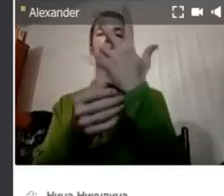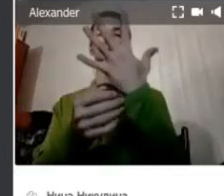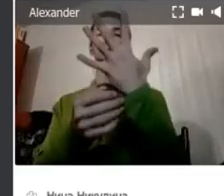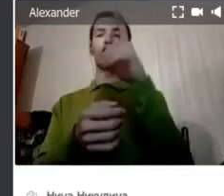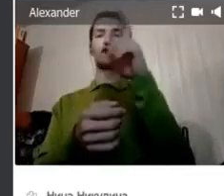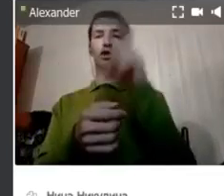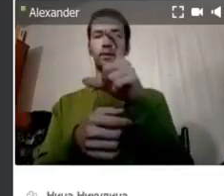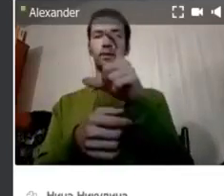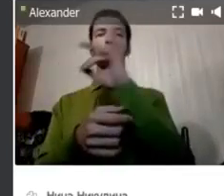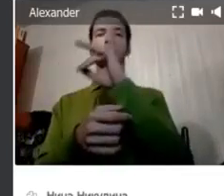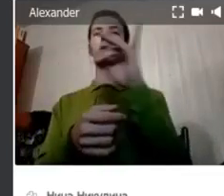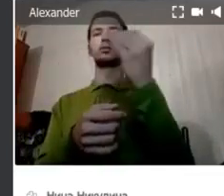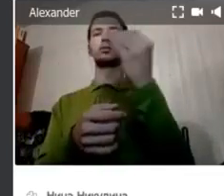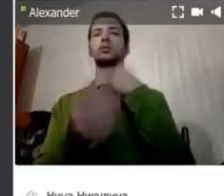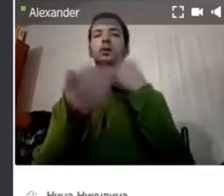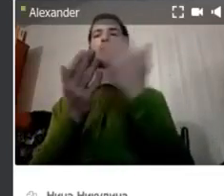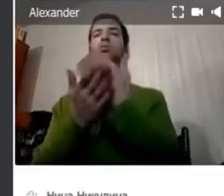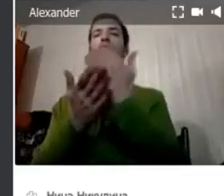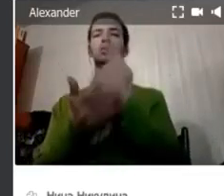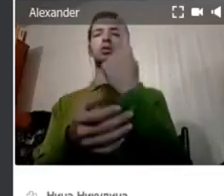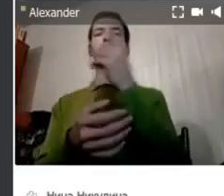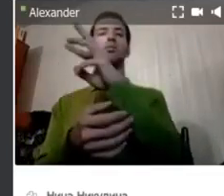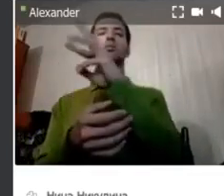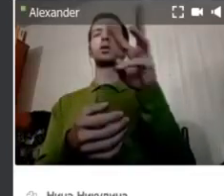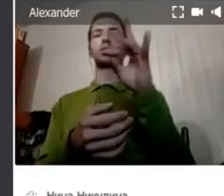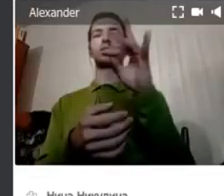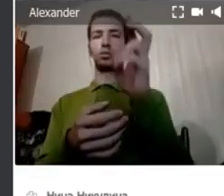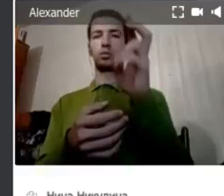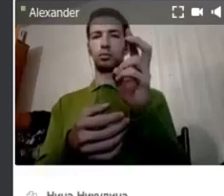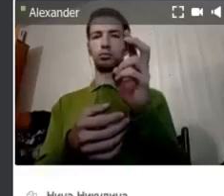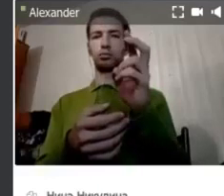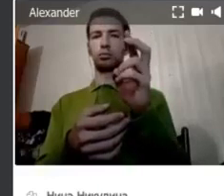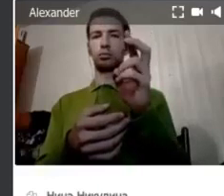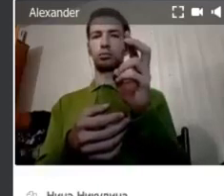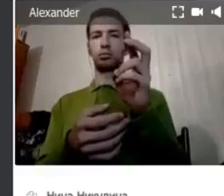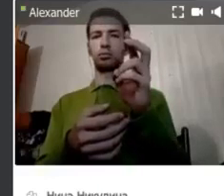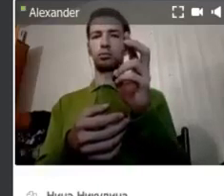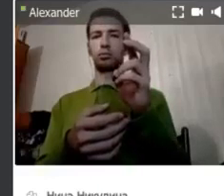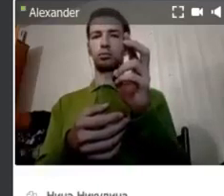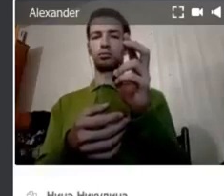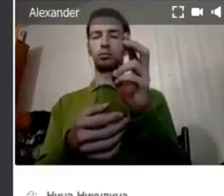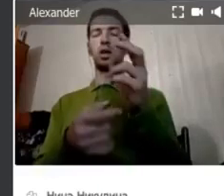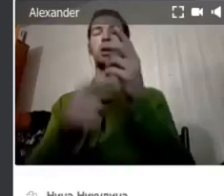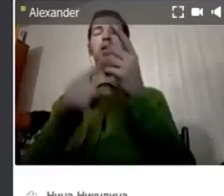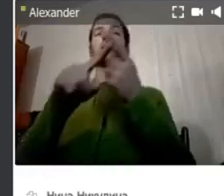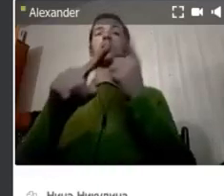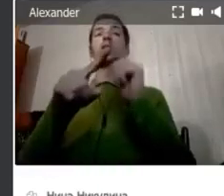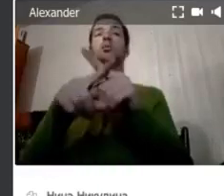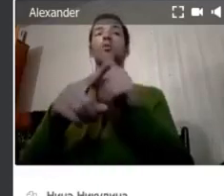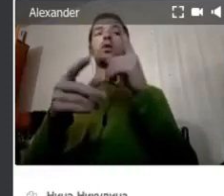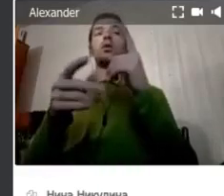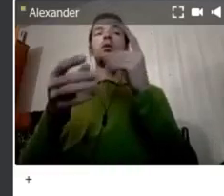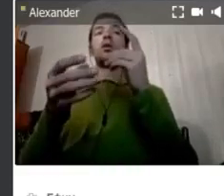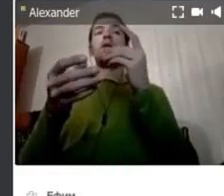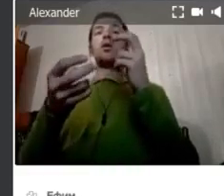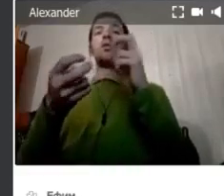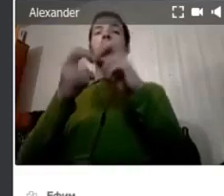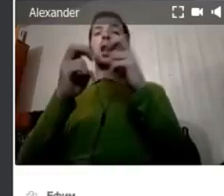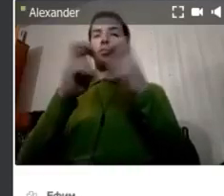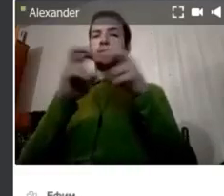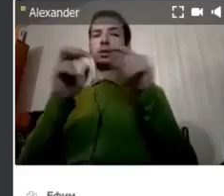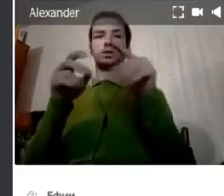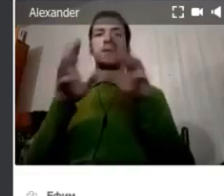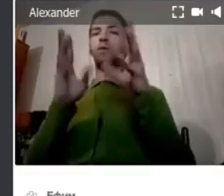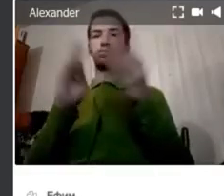приглашениями. Друзья мои, покажите мне хоть один бизнес, хоть одно дело в жизни у любого человека, где не было бы